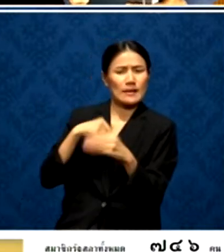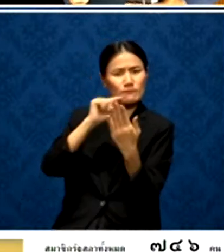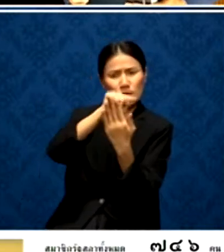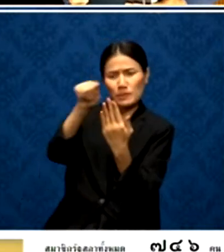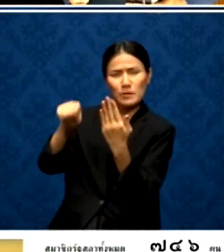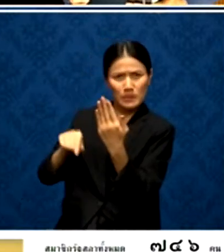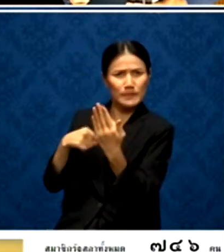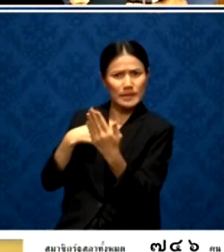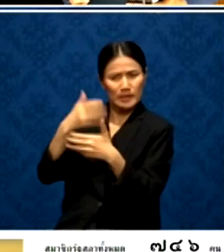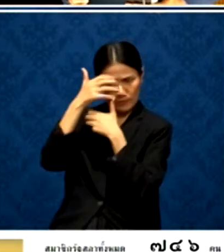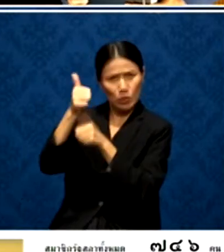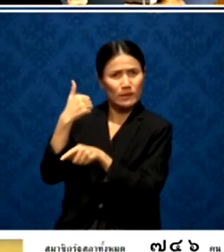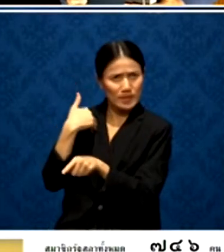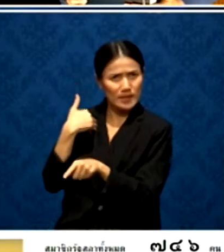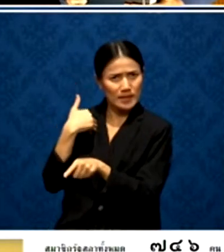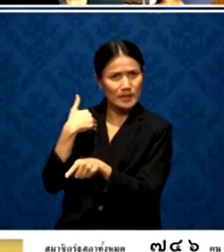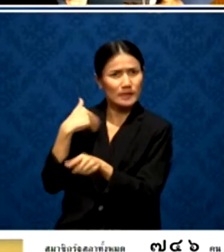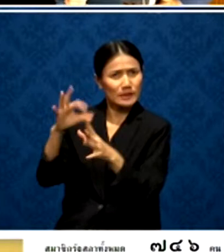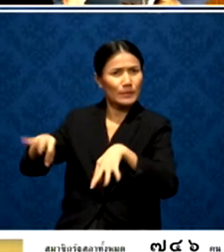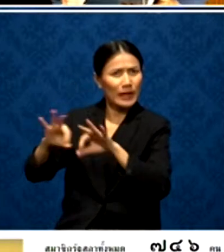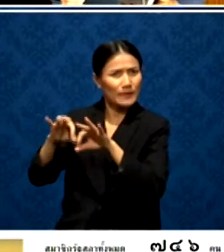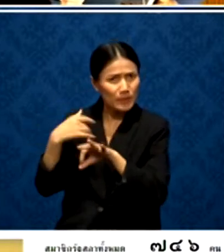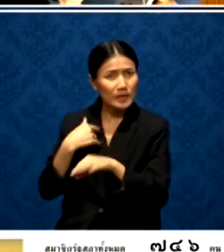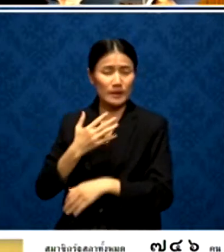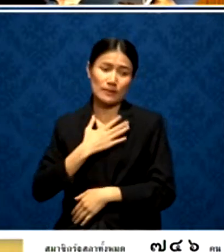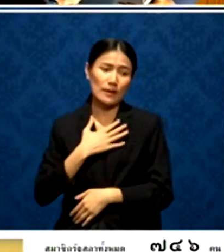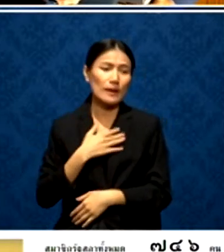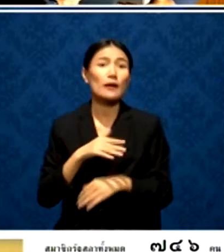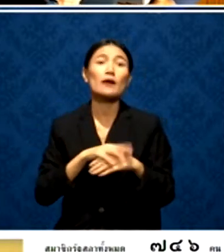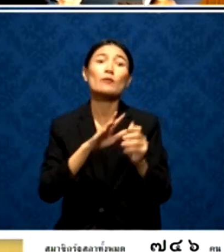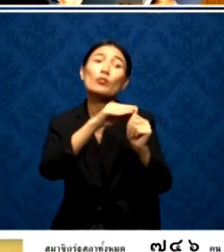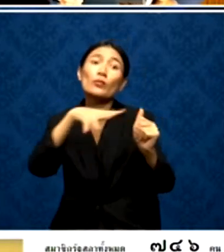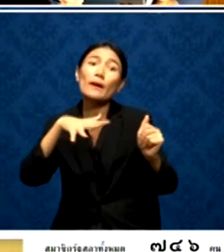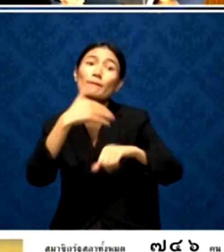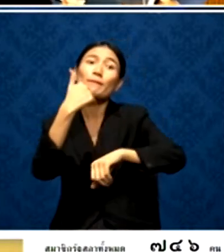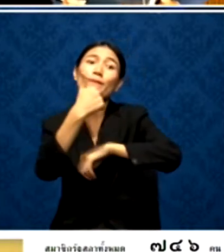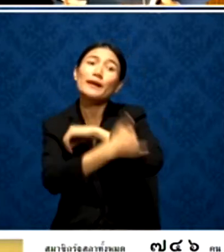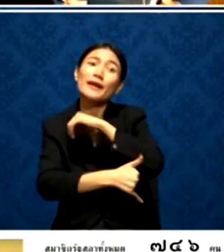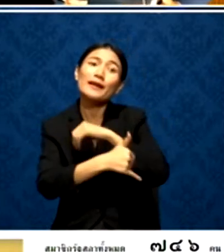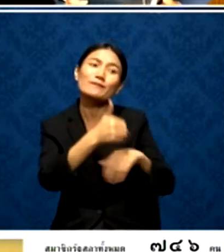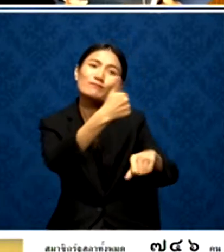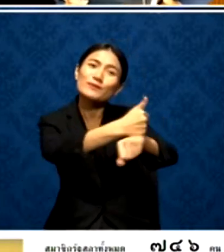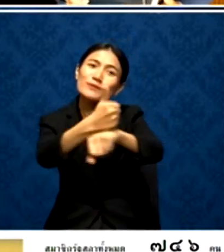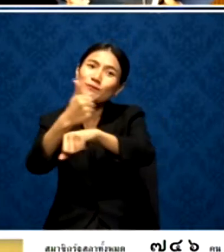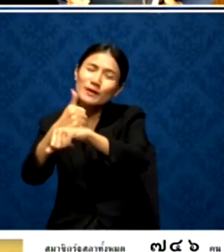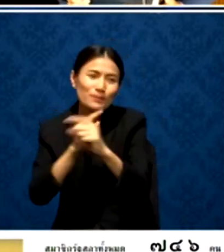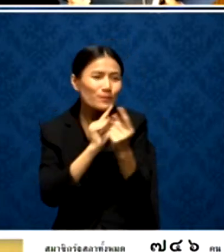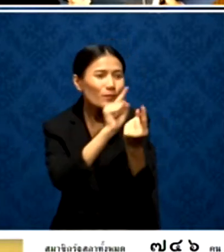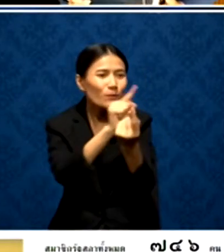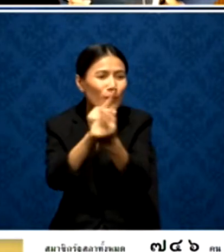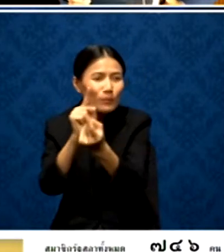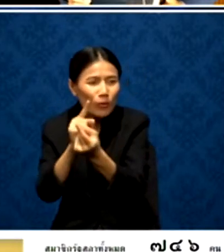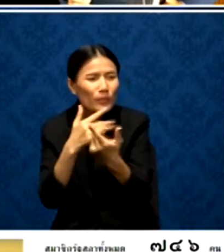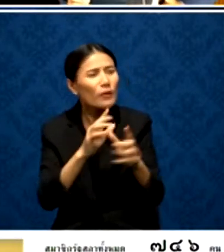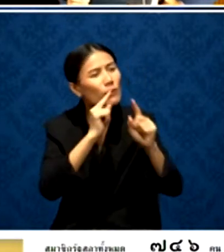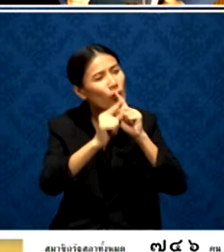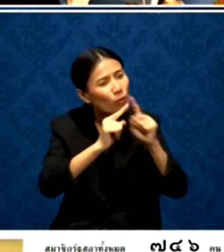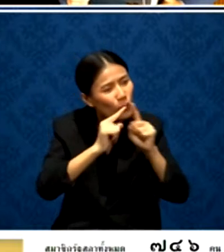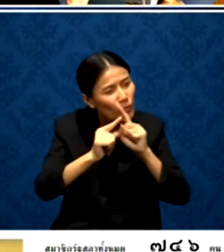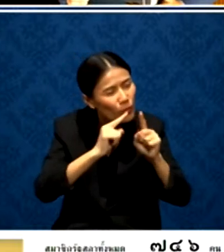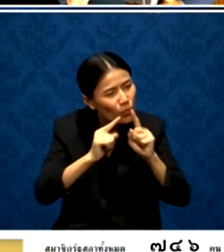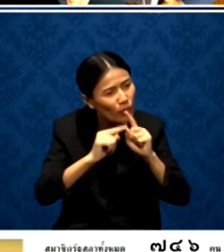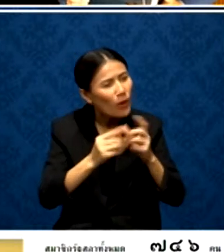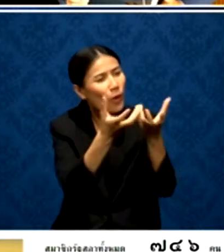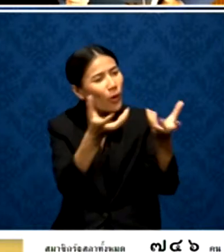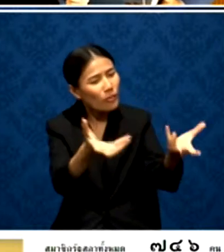นเคียงโดยการออกไปพบผู้นำประเทศต่างๆเพื่อชักชวนให้มาค้าขายสินค้าและบริ